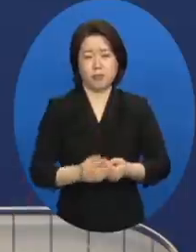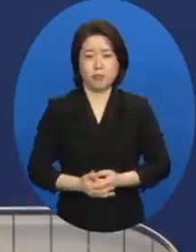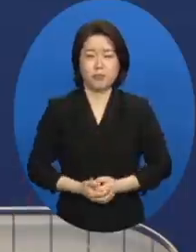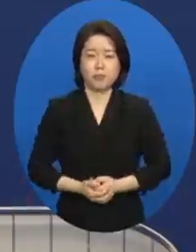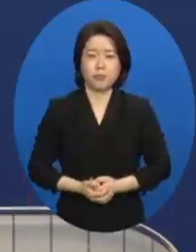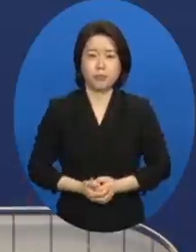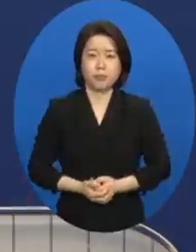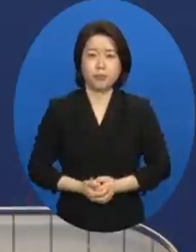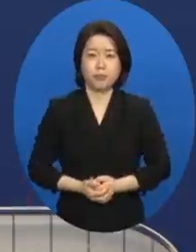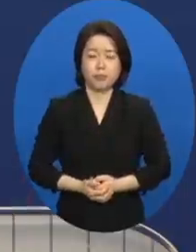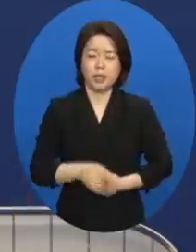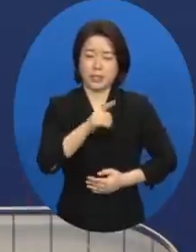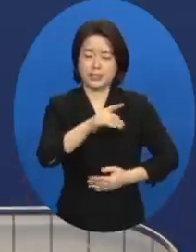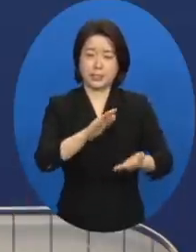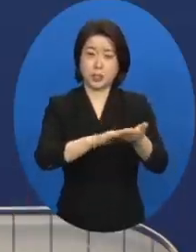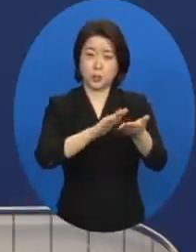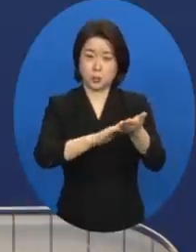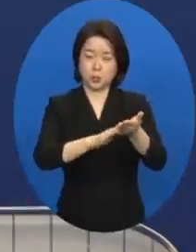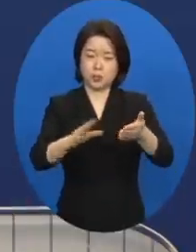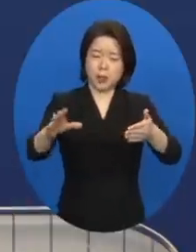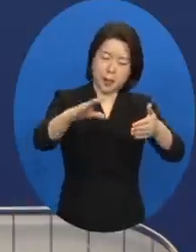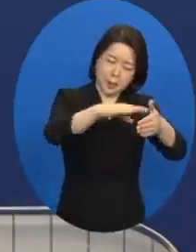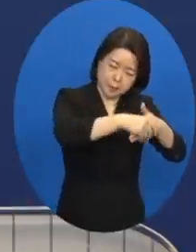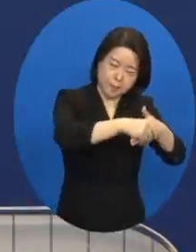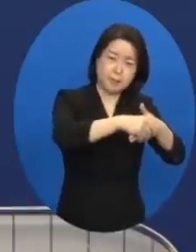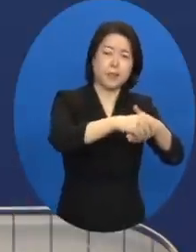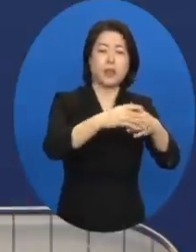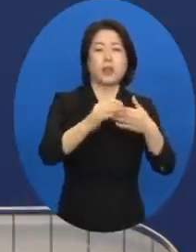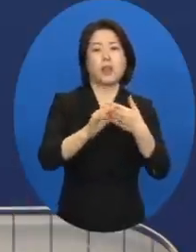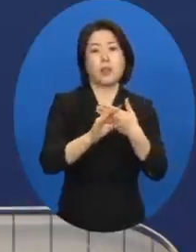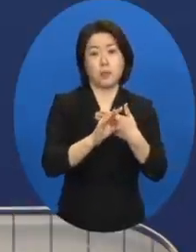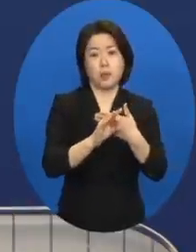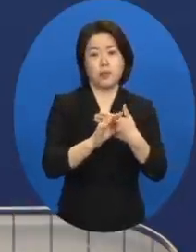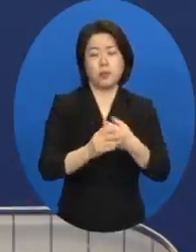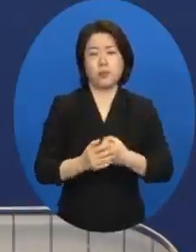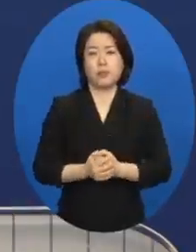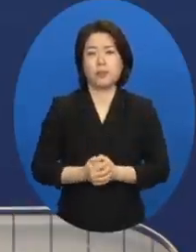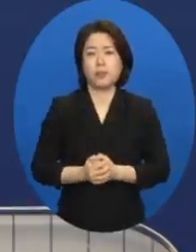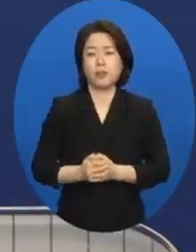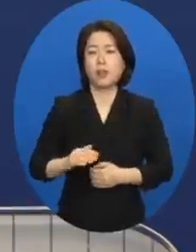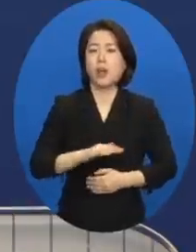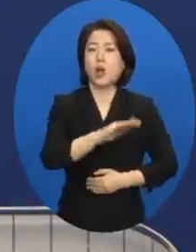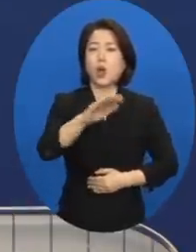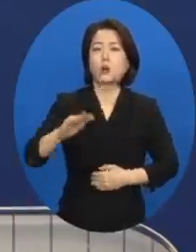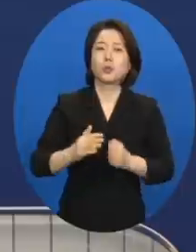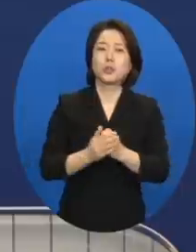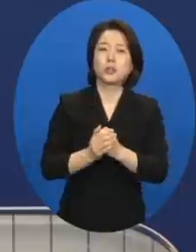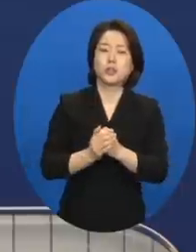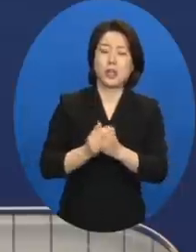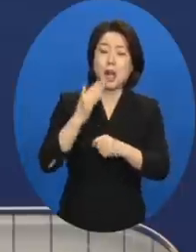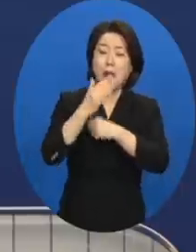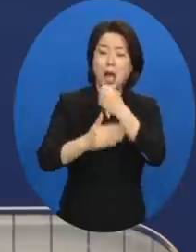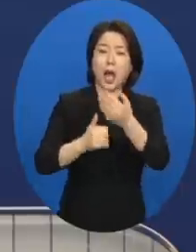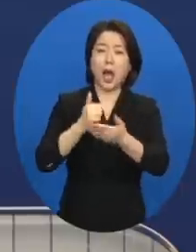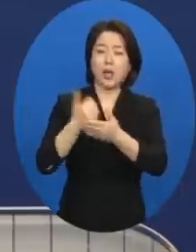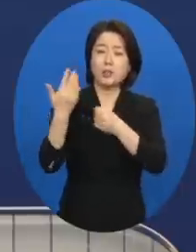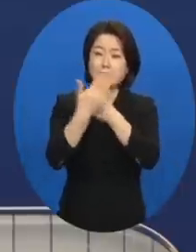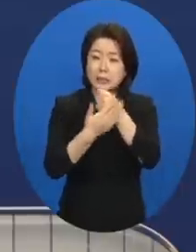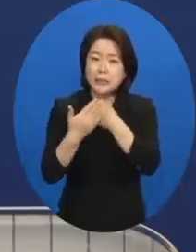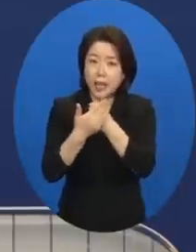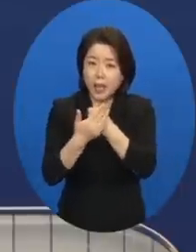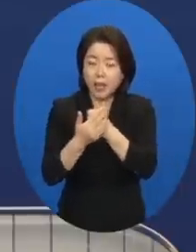그 붙잡기만 하면 우리는 하나님의 은혜,